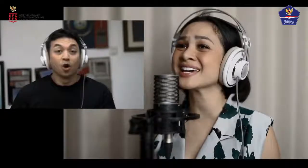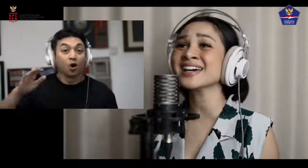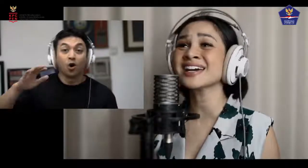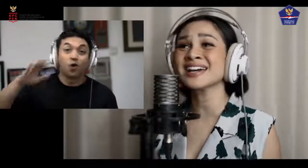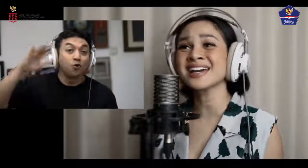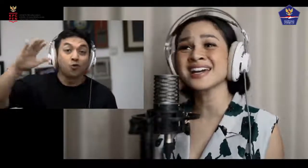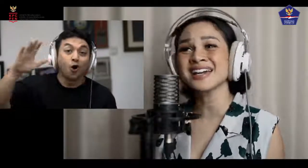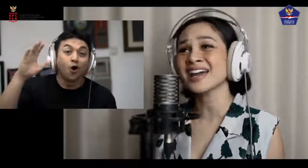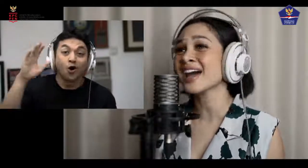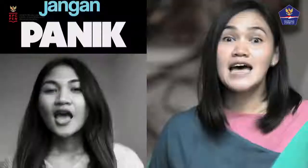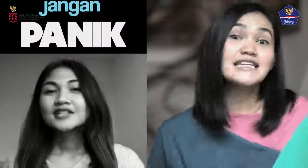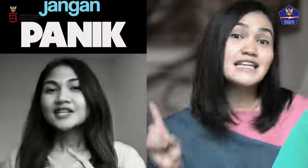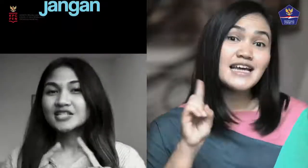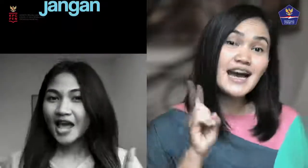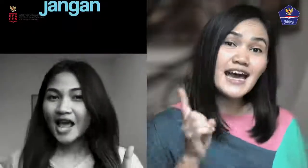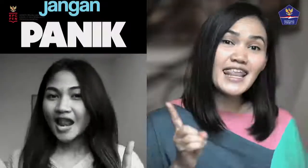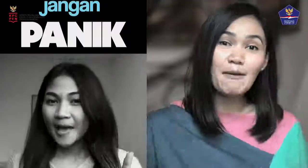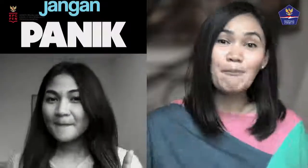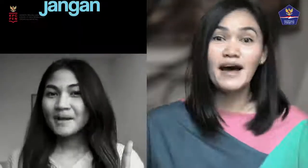mastiin